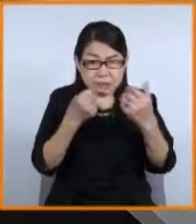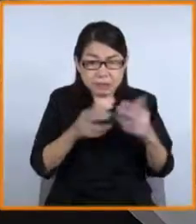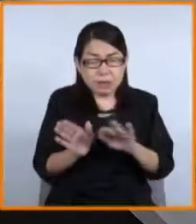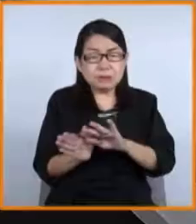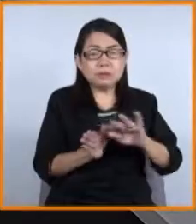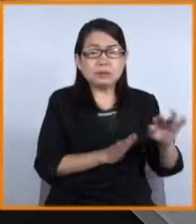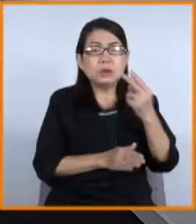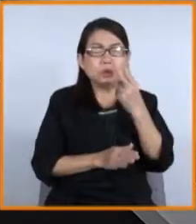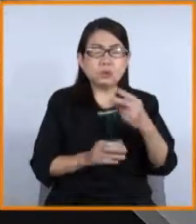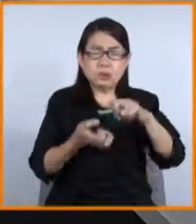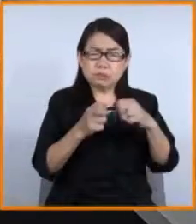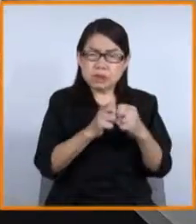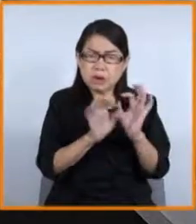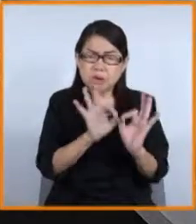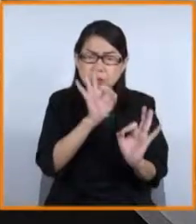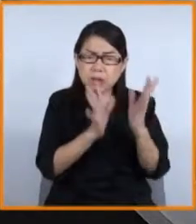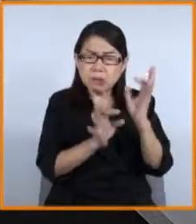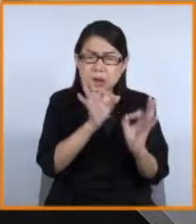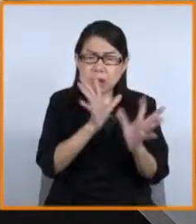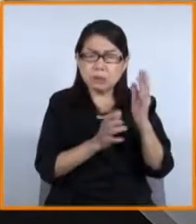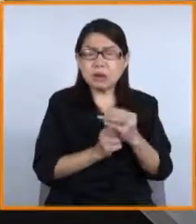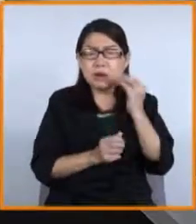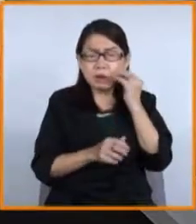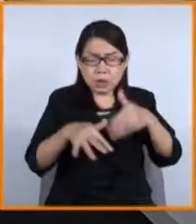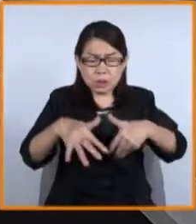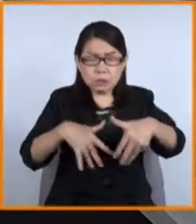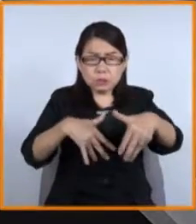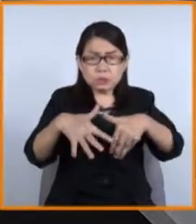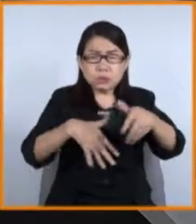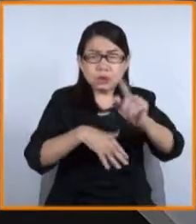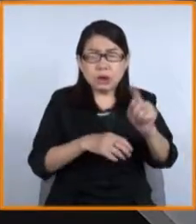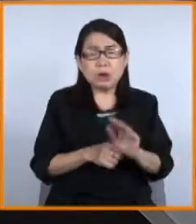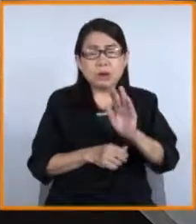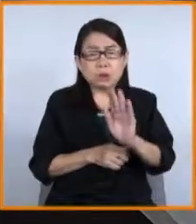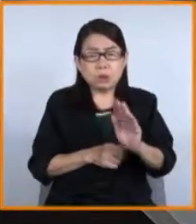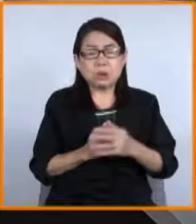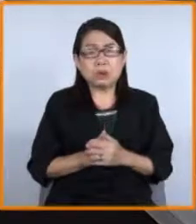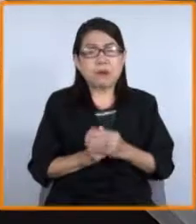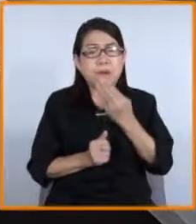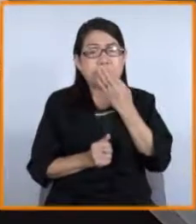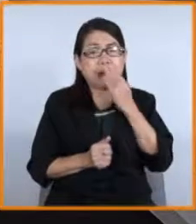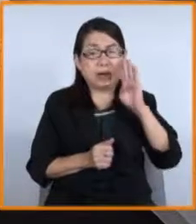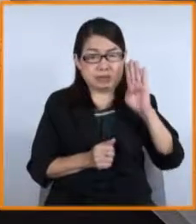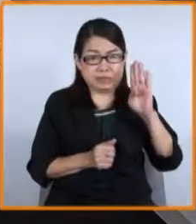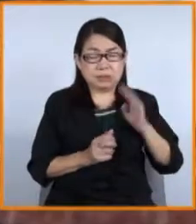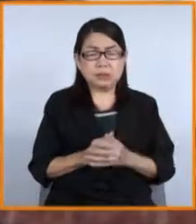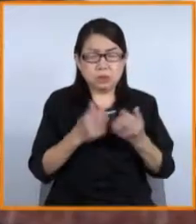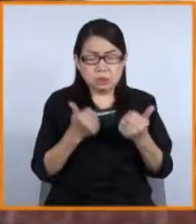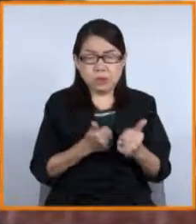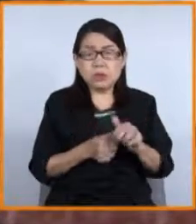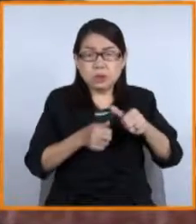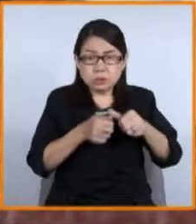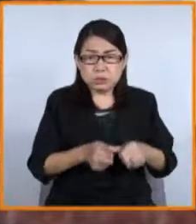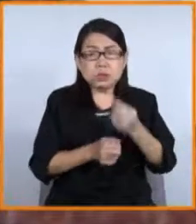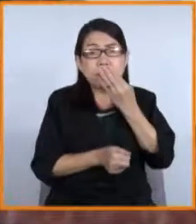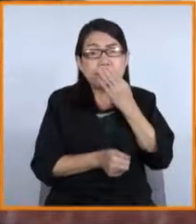่อกันที่เหตุเพลิงไหม้ในชุมชนแออัดค่ะที่นครเซาเปาโลของประเทศบราซิลนะคะที่ต้องบอกว่ามีประ